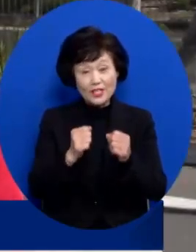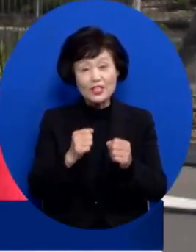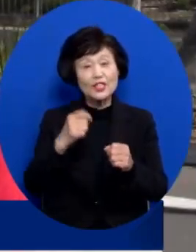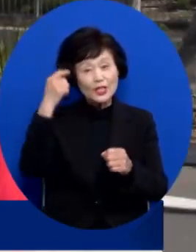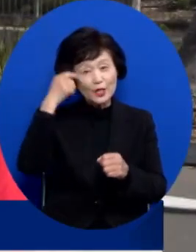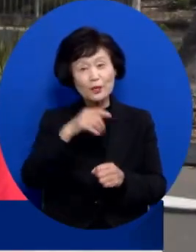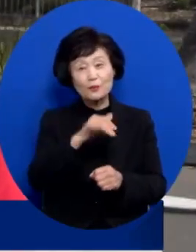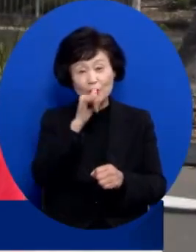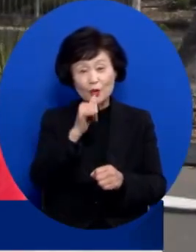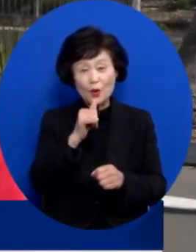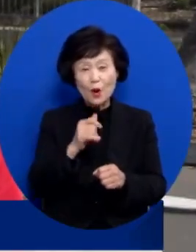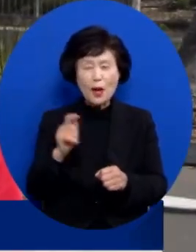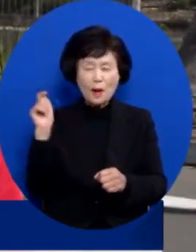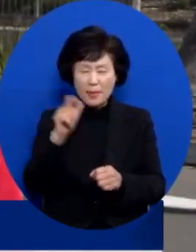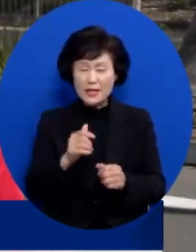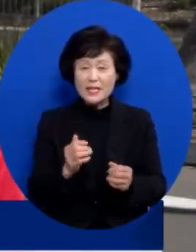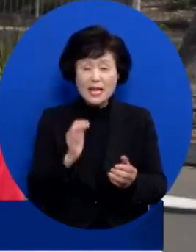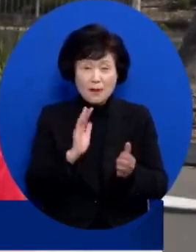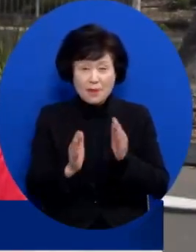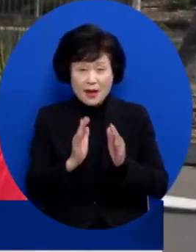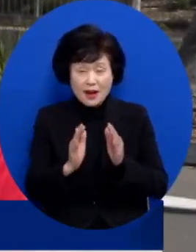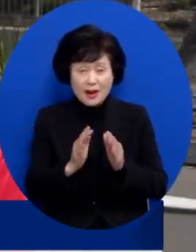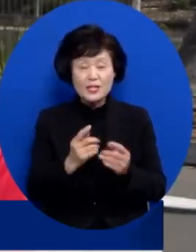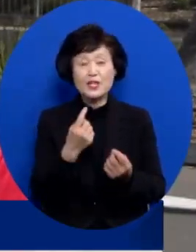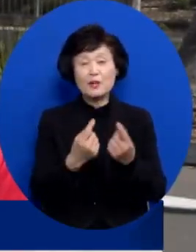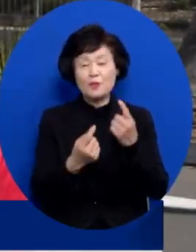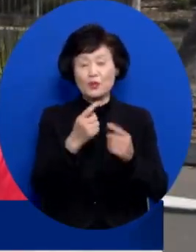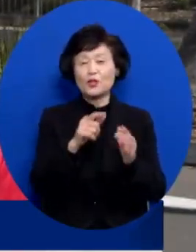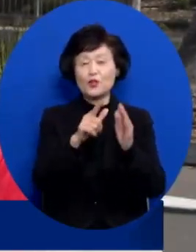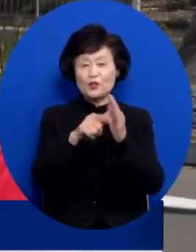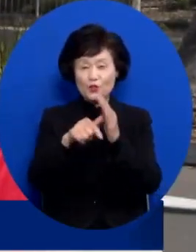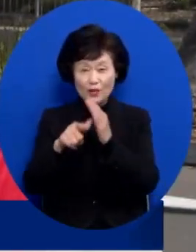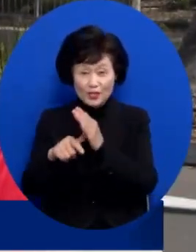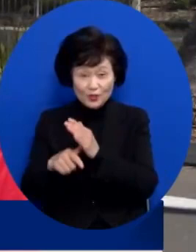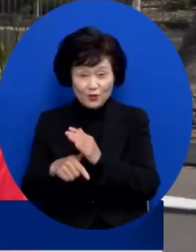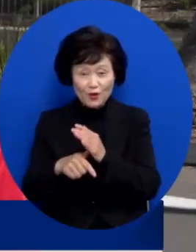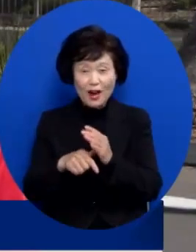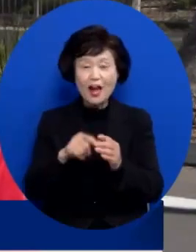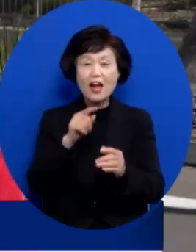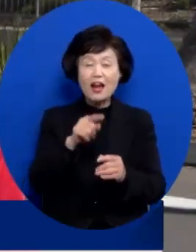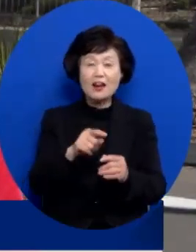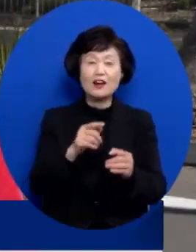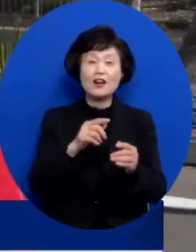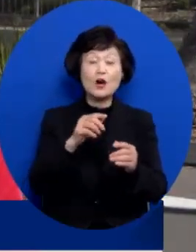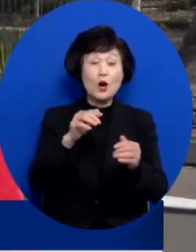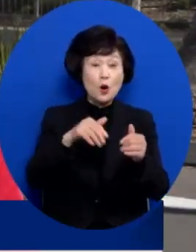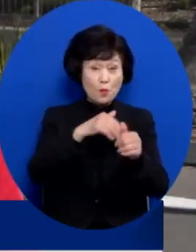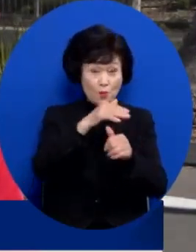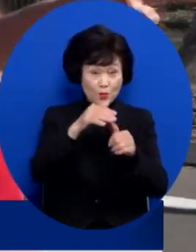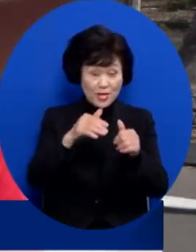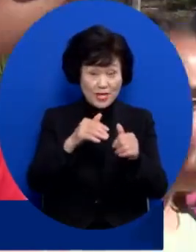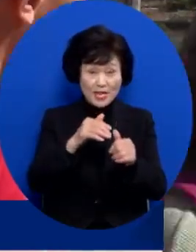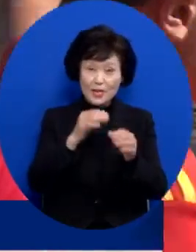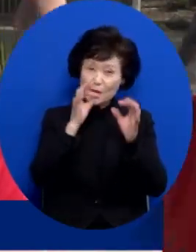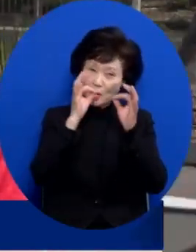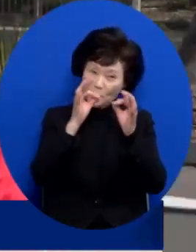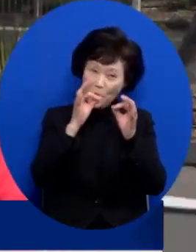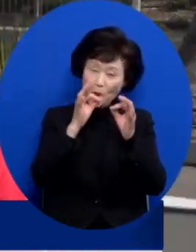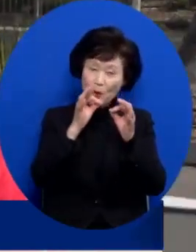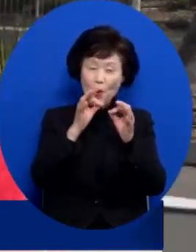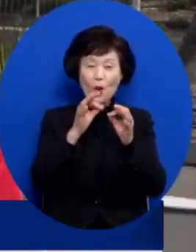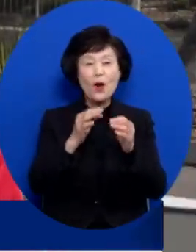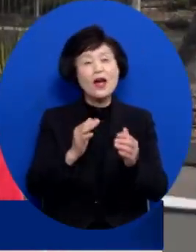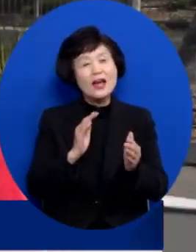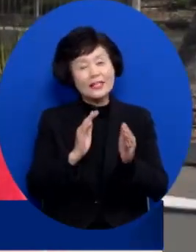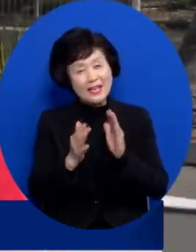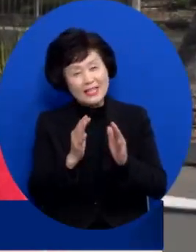달리는 것보다는 순간순간 예수님의 숨결도 느끼면서 그 발자취도 따라간다는 느낌으로 한번